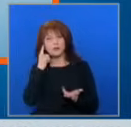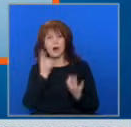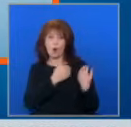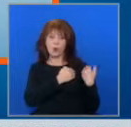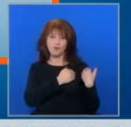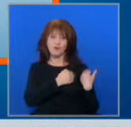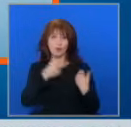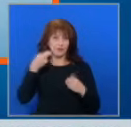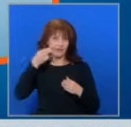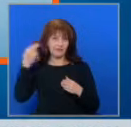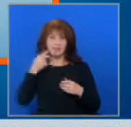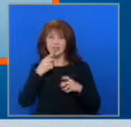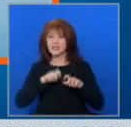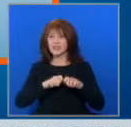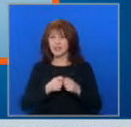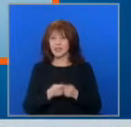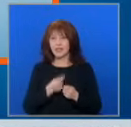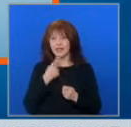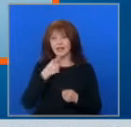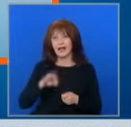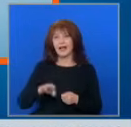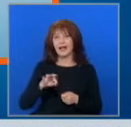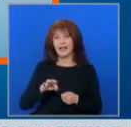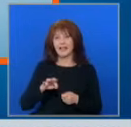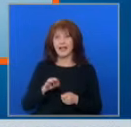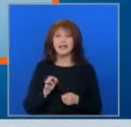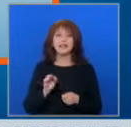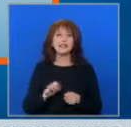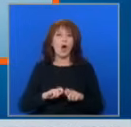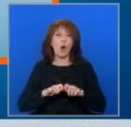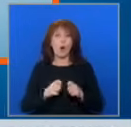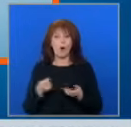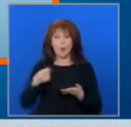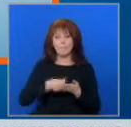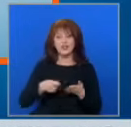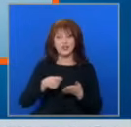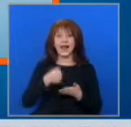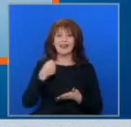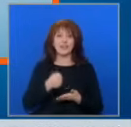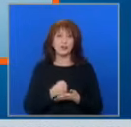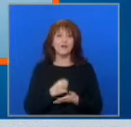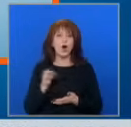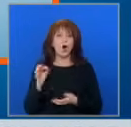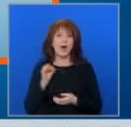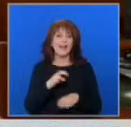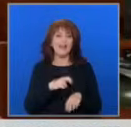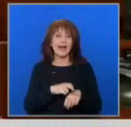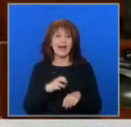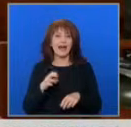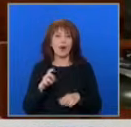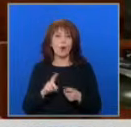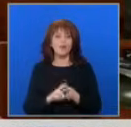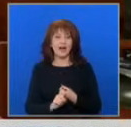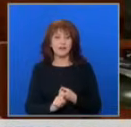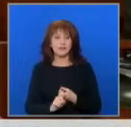на дружеството за щети, нанесени на клиентите. За обезщетения за пострадалите домакинства настоява омбудсманът Диана Ковачева.